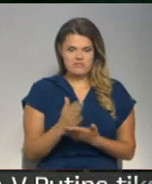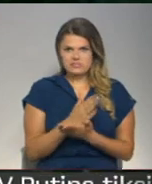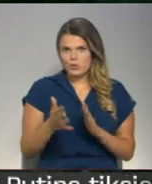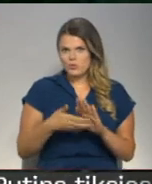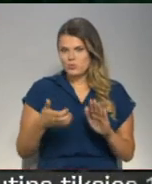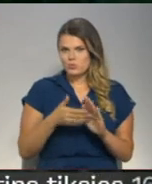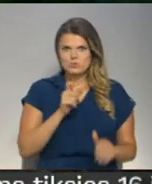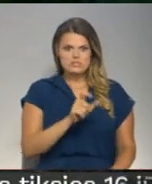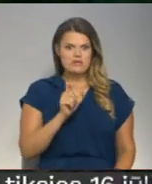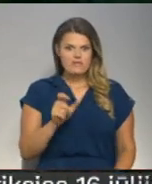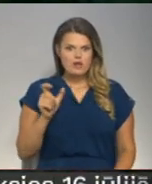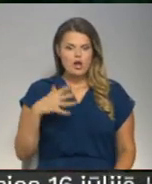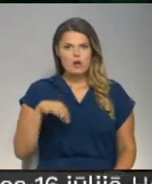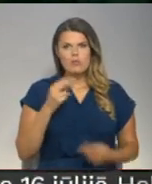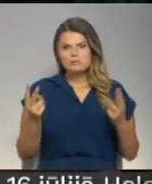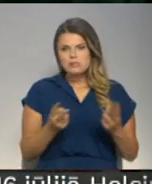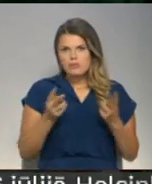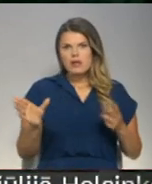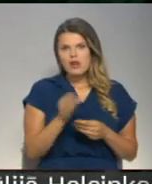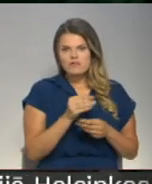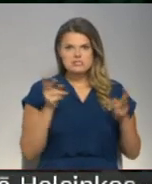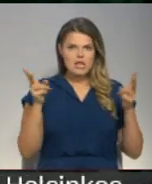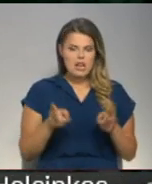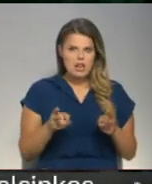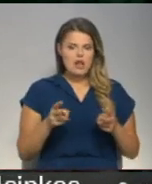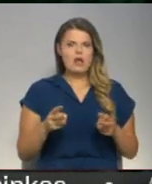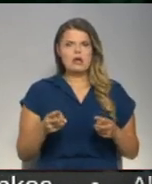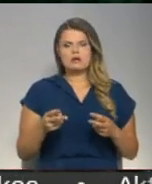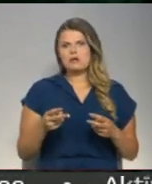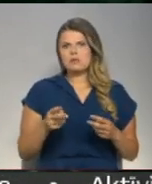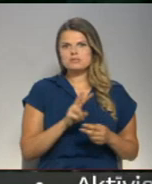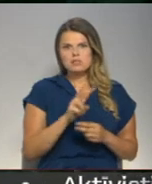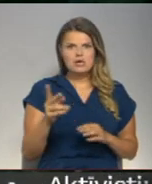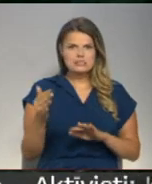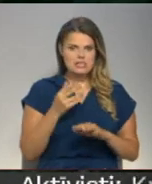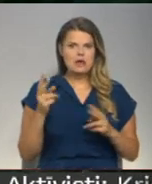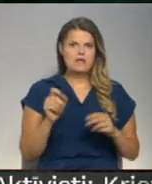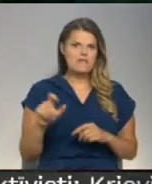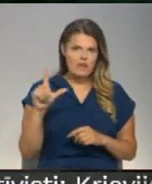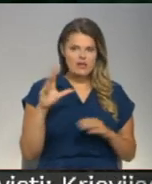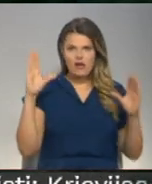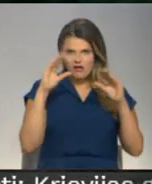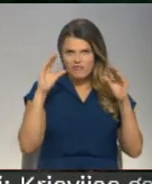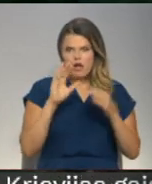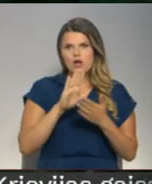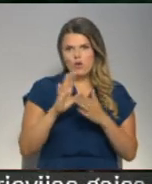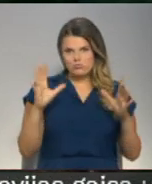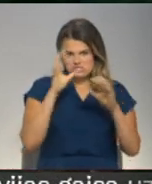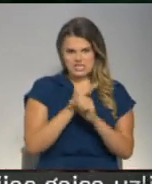vārdu. Mums parasti visas lēkmes, kas nāk, viss, kas nāk, tas ir vairāk nāk vakarā un uz